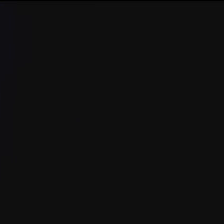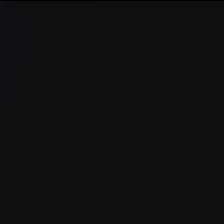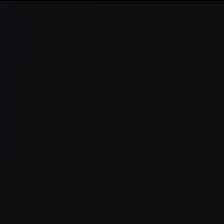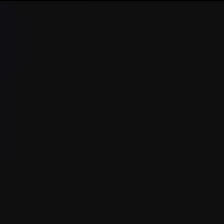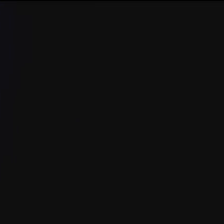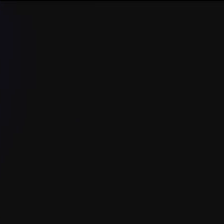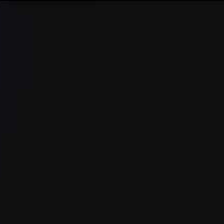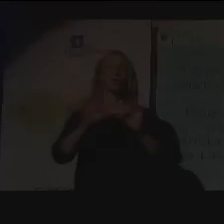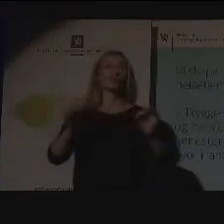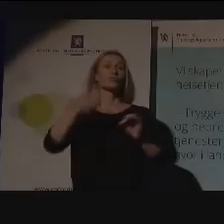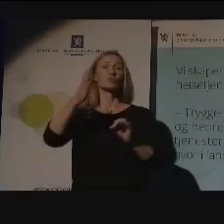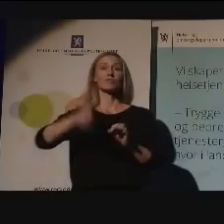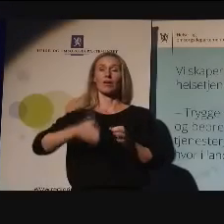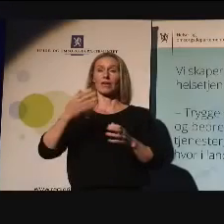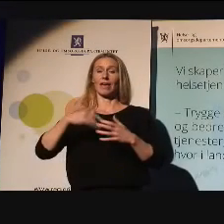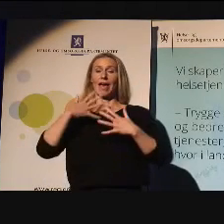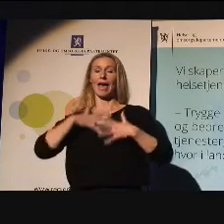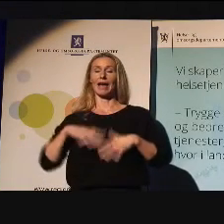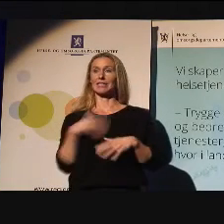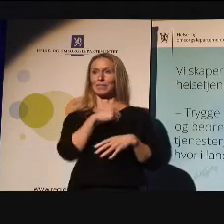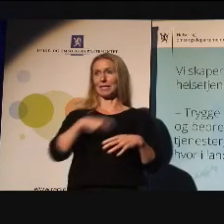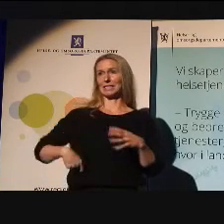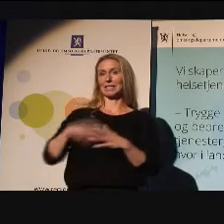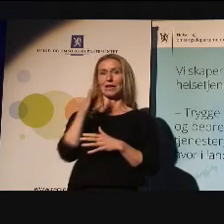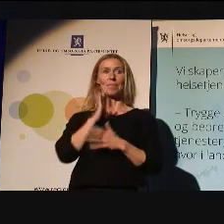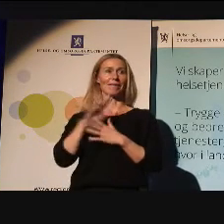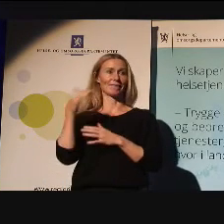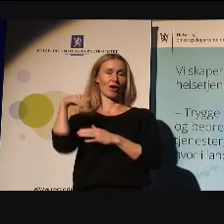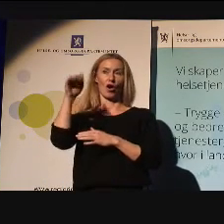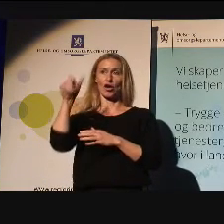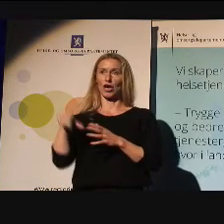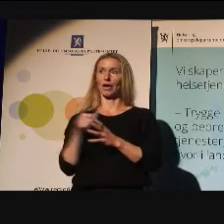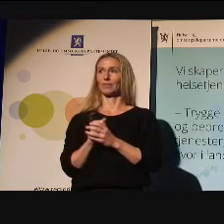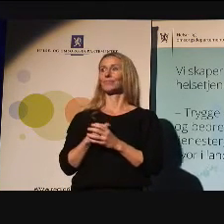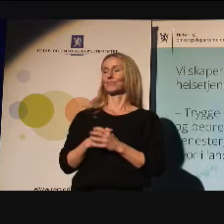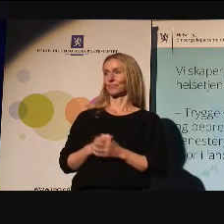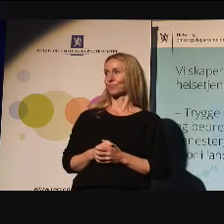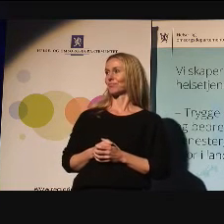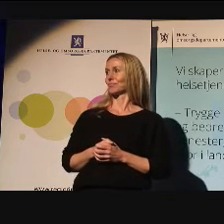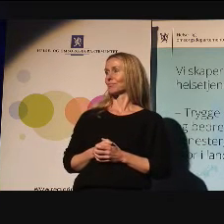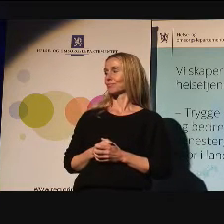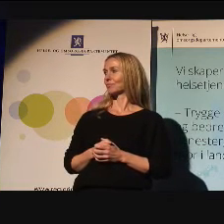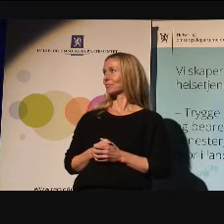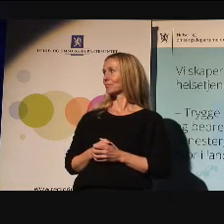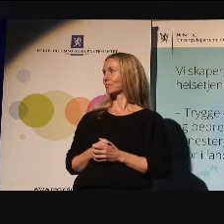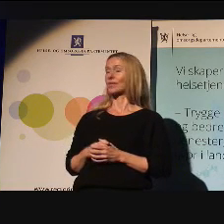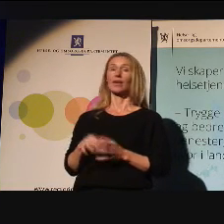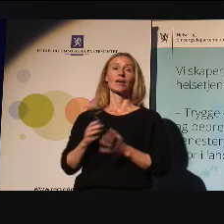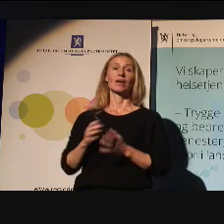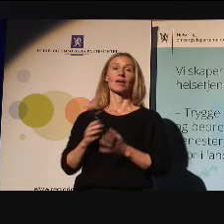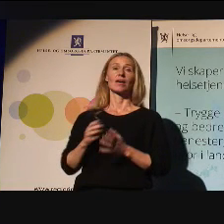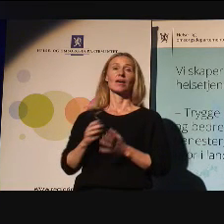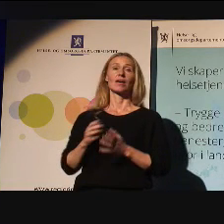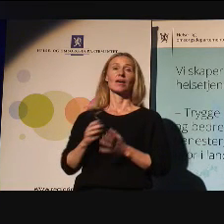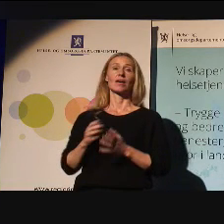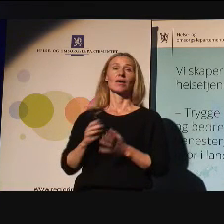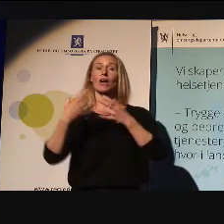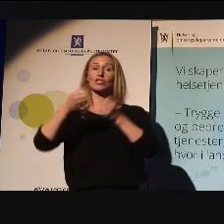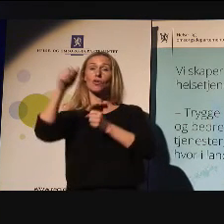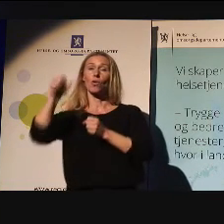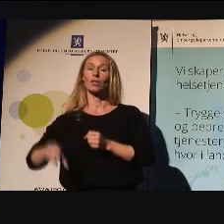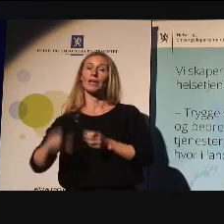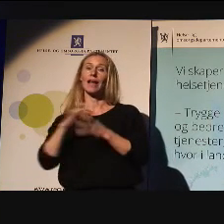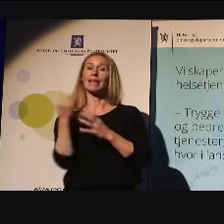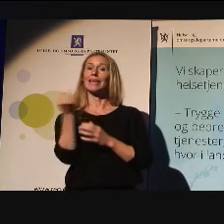Tusen takk, helseminister Bent Høie. Helse- og omsorgsminister Bent Høie. Den neste foredragsholderen vår